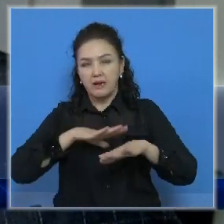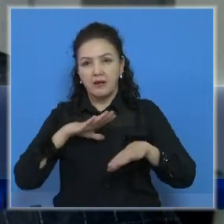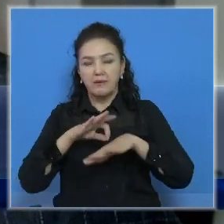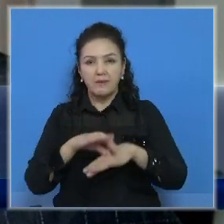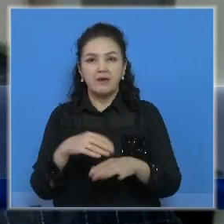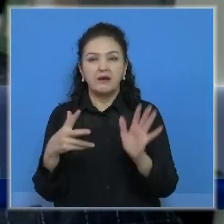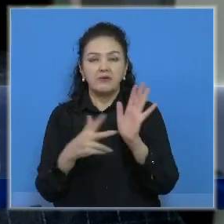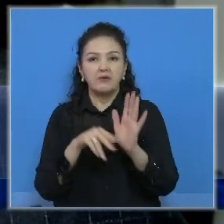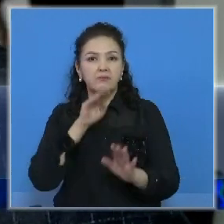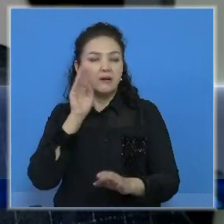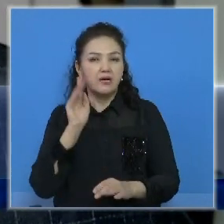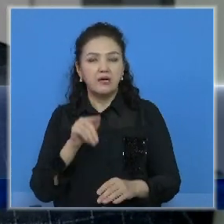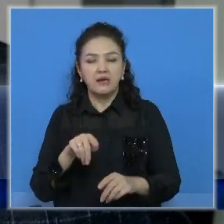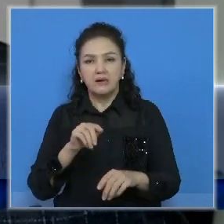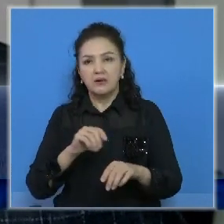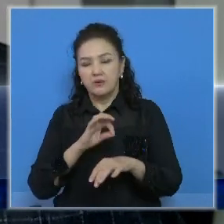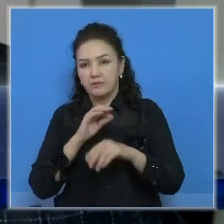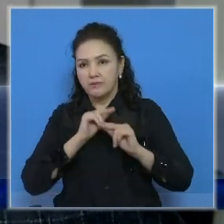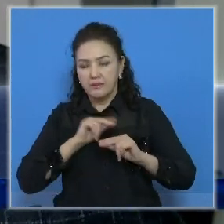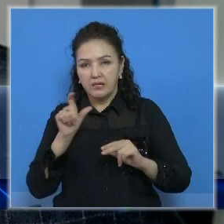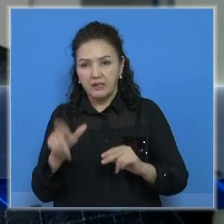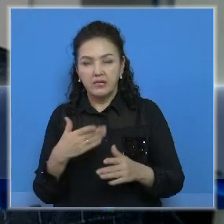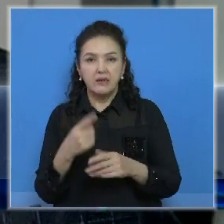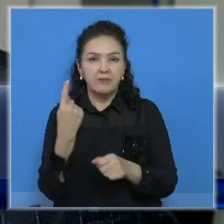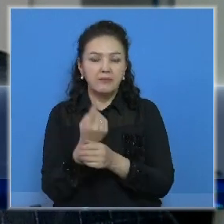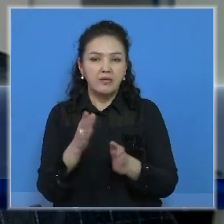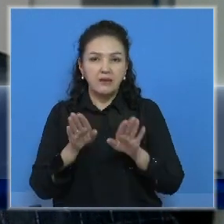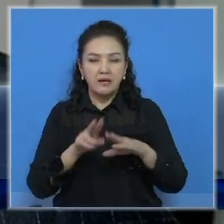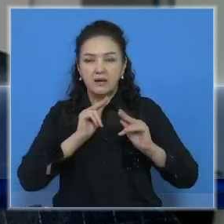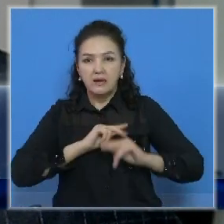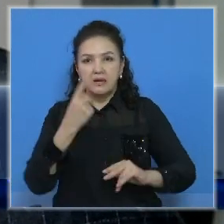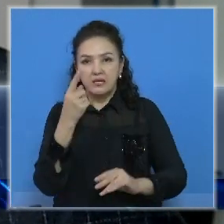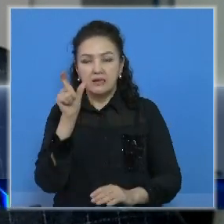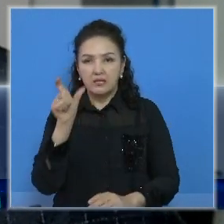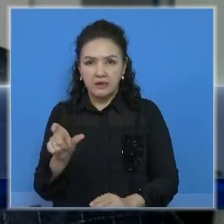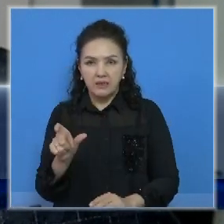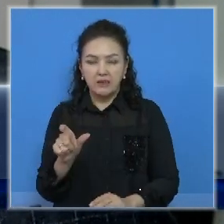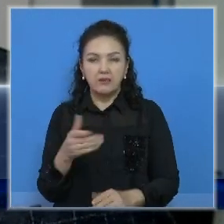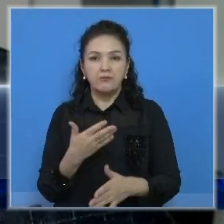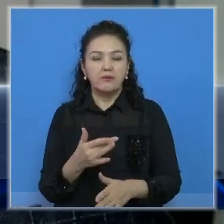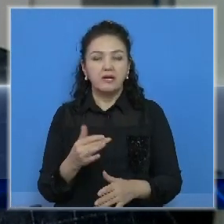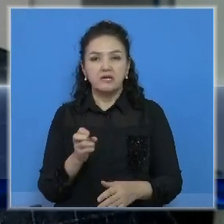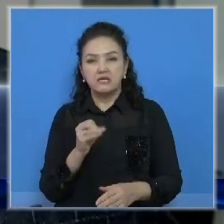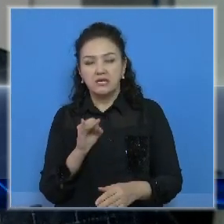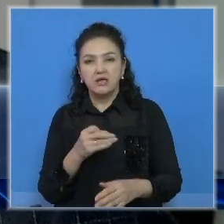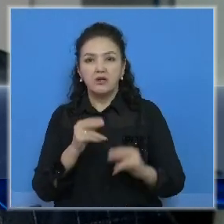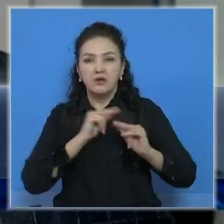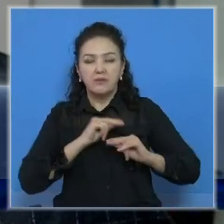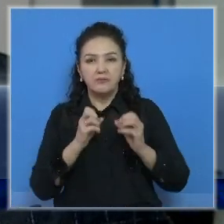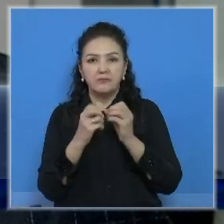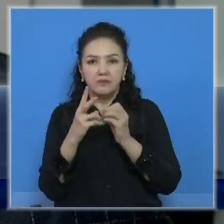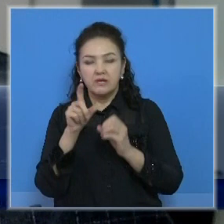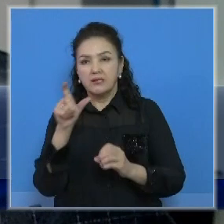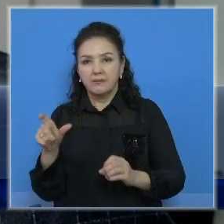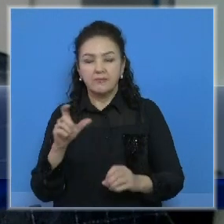8 молодых специалистов. По проекту первого рабочего места трудоустроено 1 человек. На социальное рабочее место было трудоустроено 12